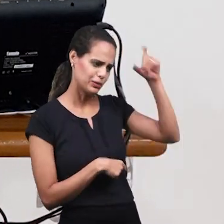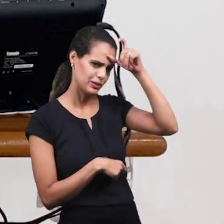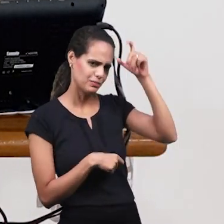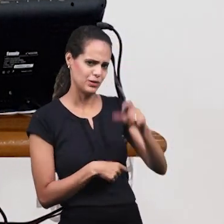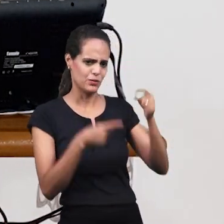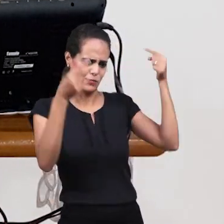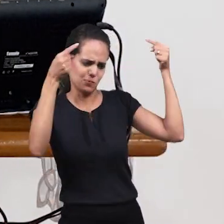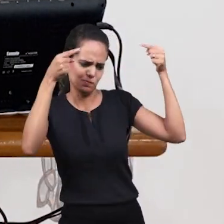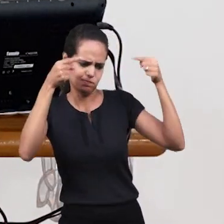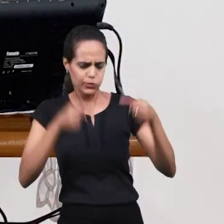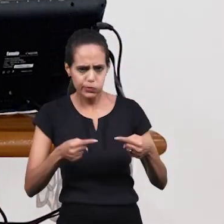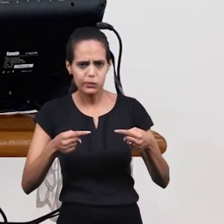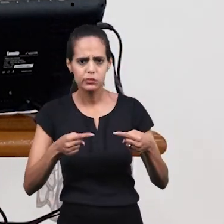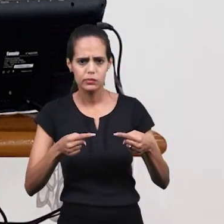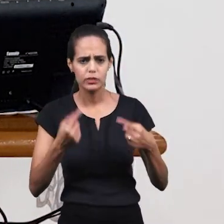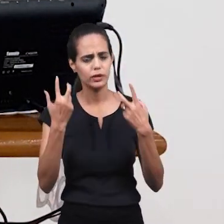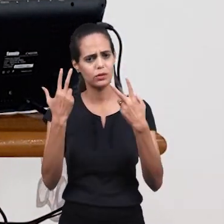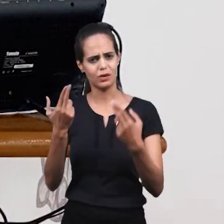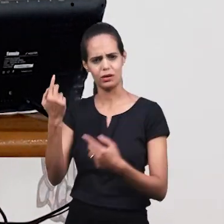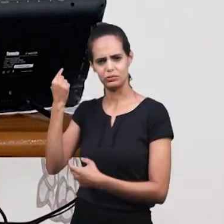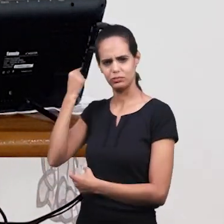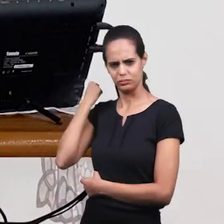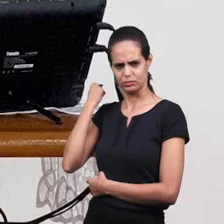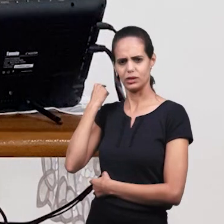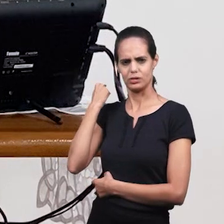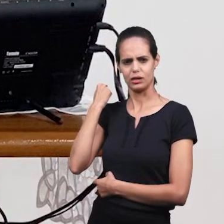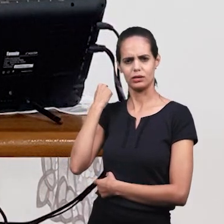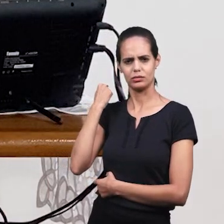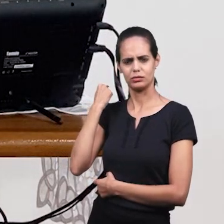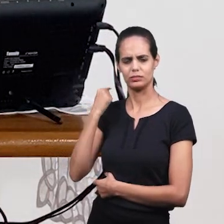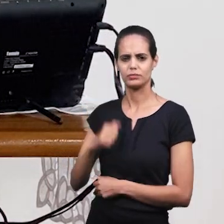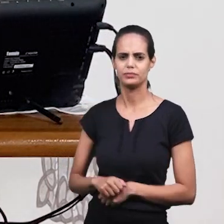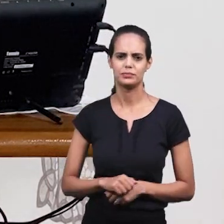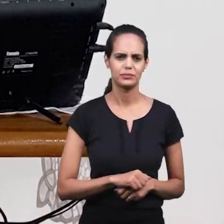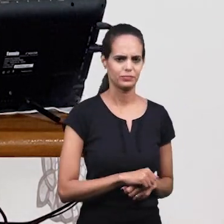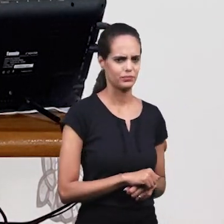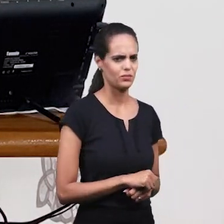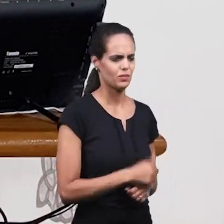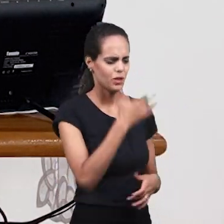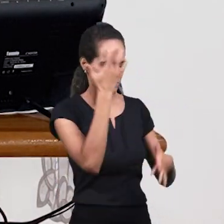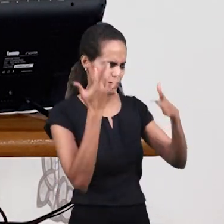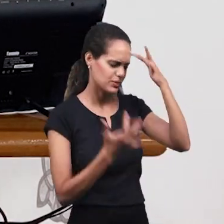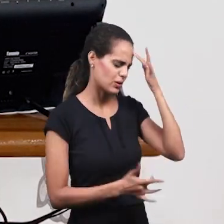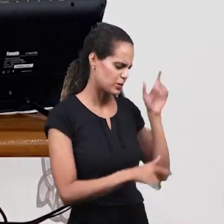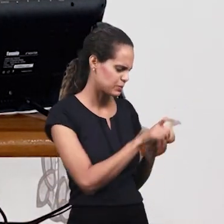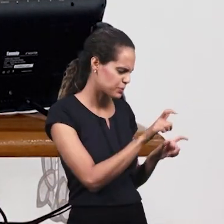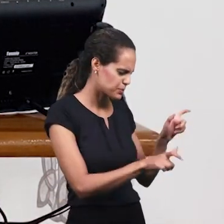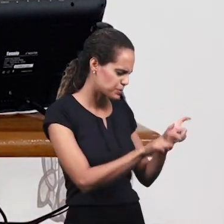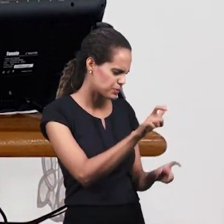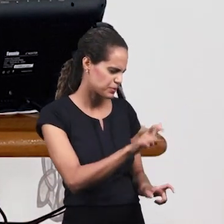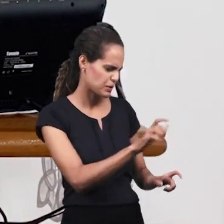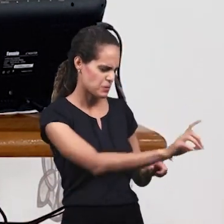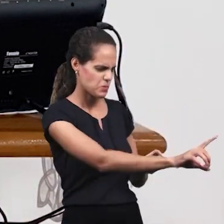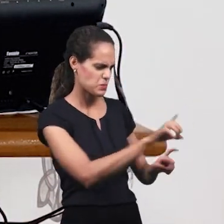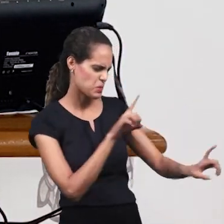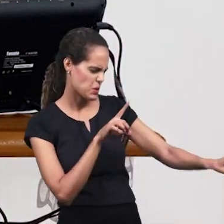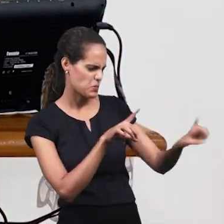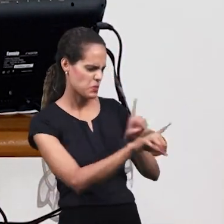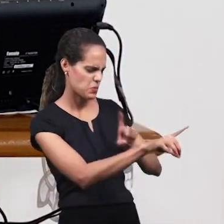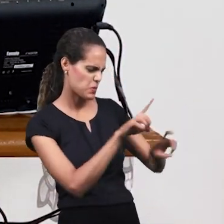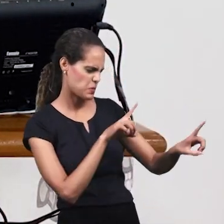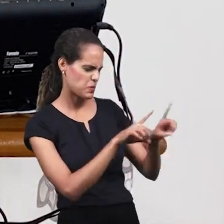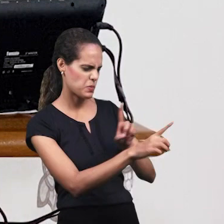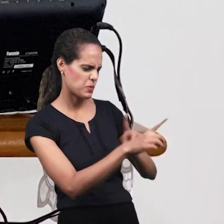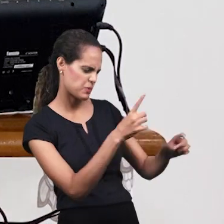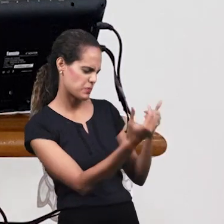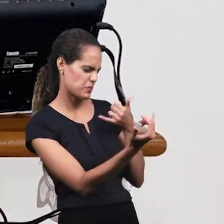voix qui résonnent avec des questionnements et essayent de mettre en doute tout le projet que Dieu avait établi. Nous